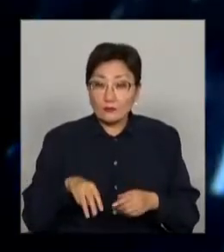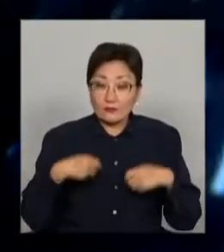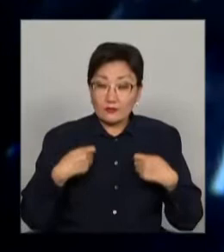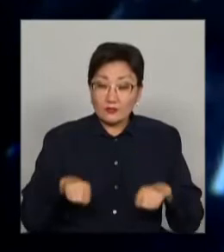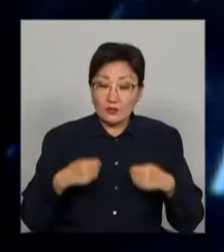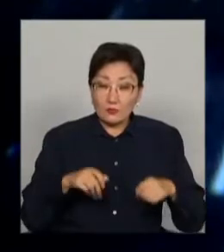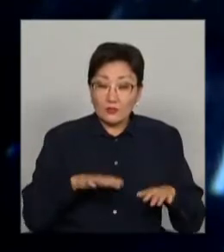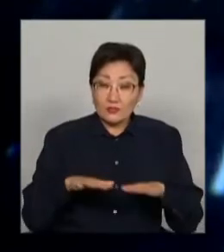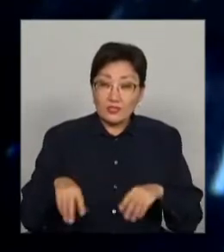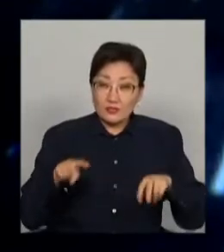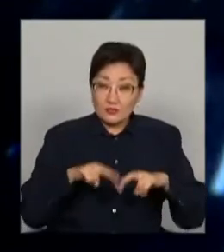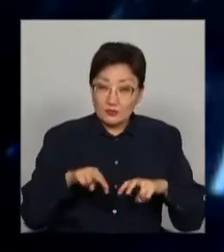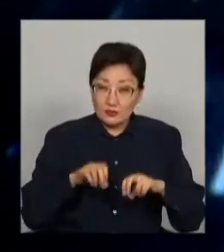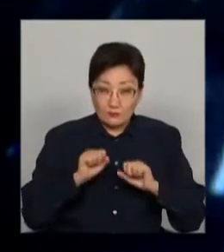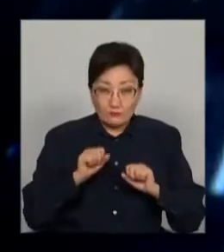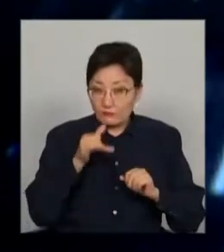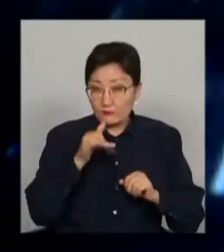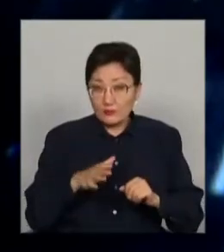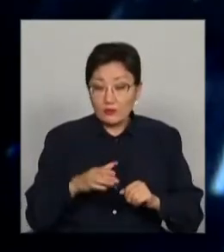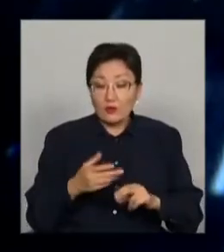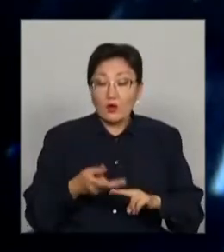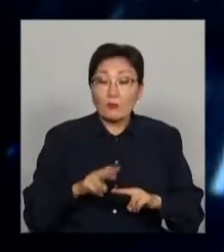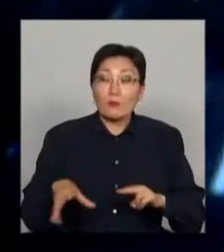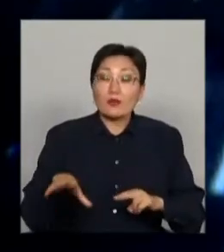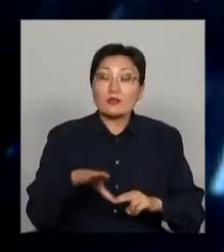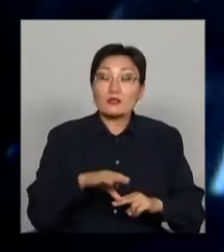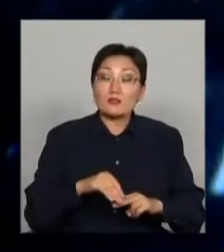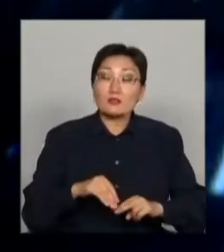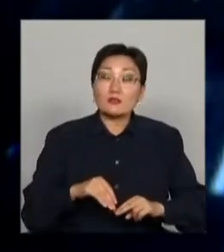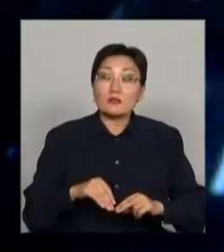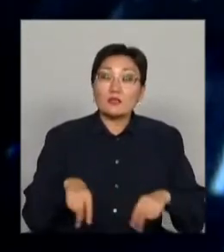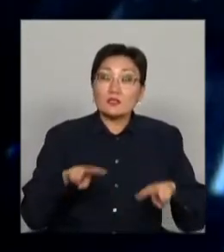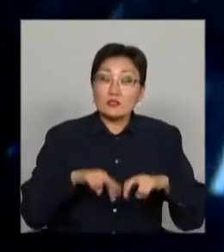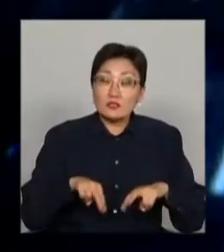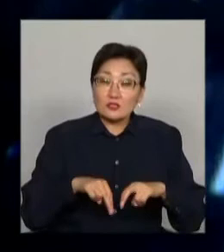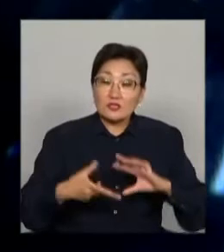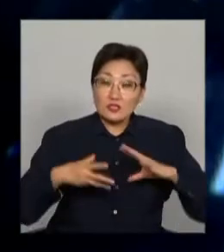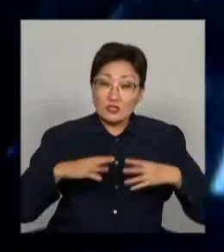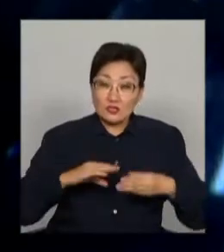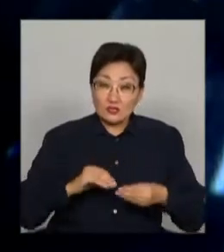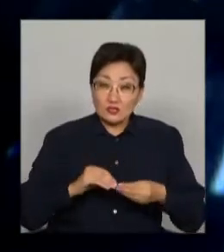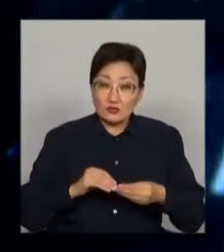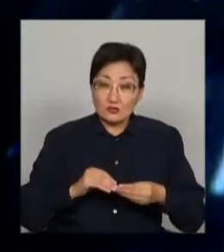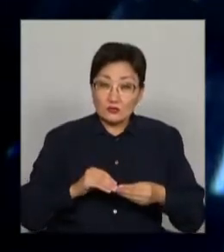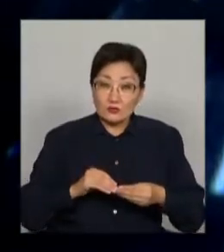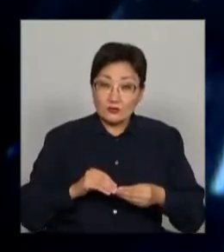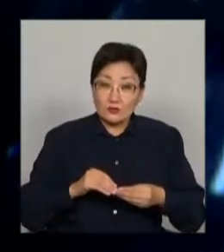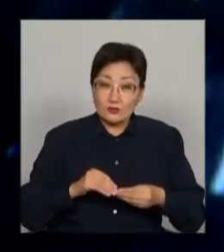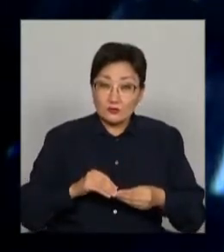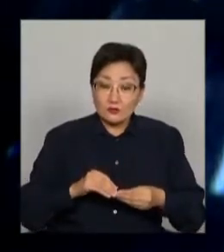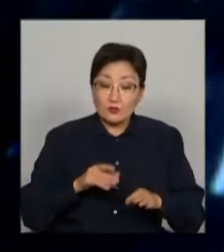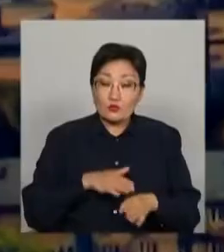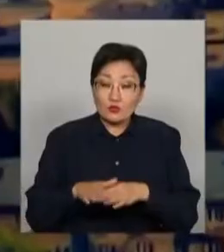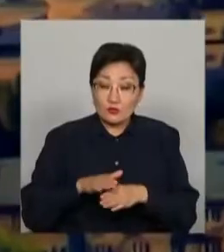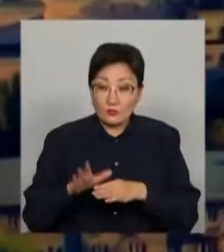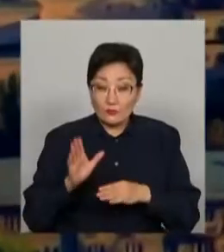сауда орындарын тексере алмаймыз. Сол себепті, бірақ та бұның барлығы тексерістің нәтижесінде жүзеге асырылады. Түсінікті.